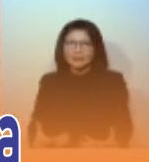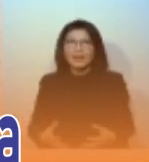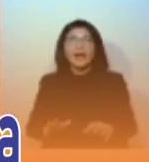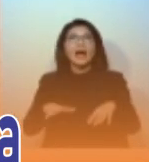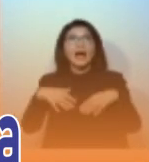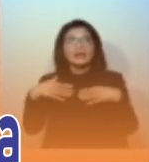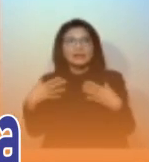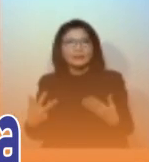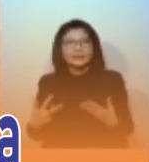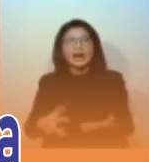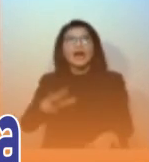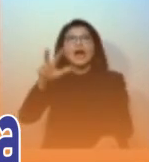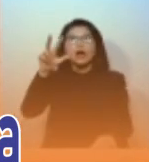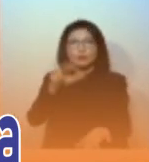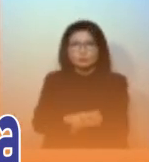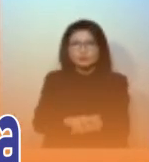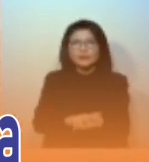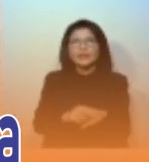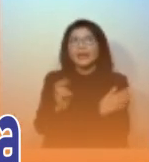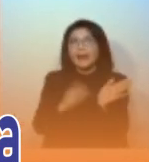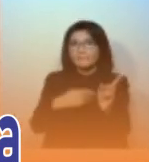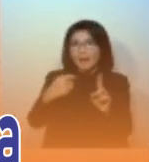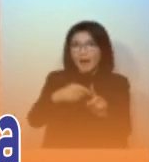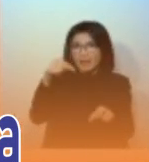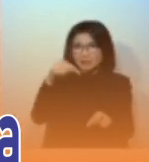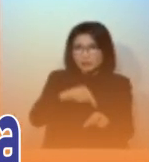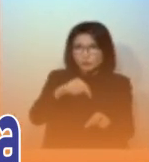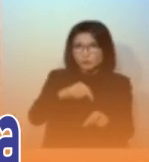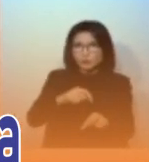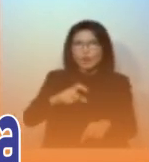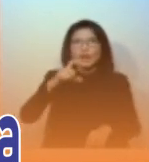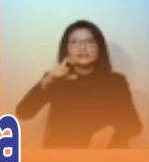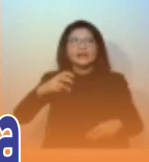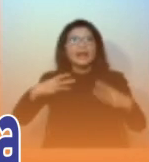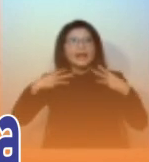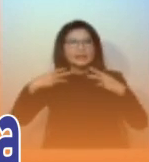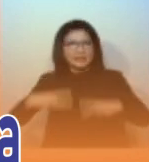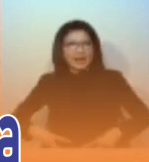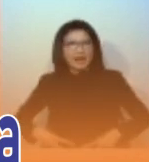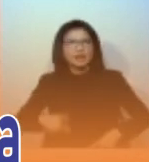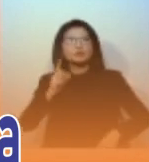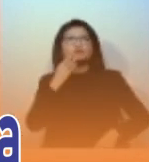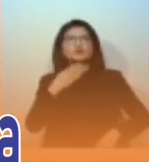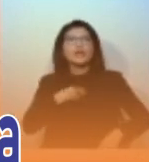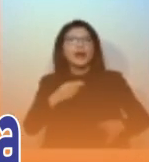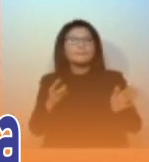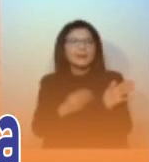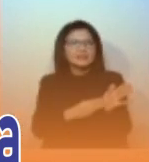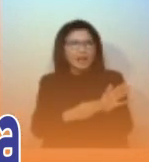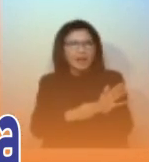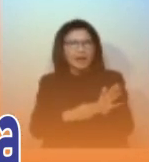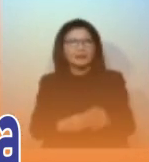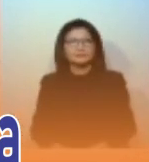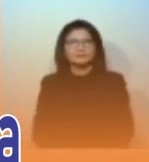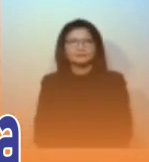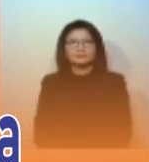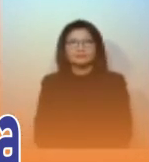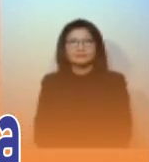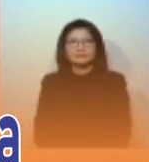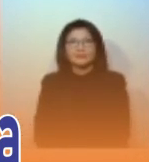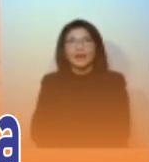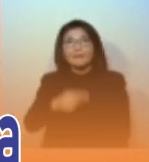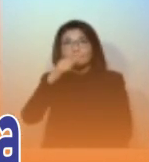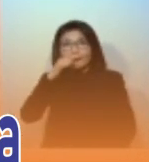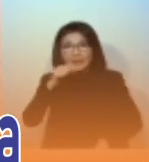menyebabkan keputusan yang dibuat oleh MK secara etika bermasalah. Kemudian, Bapak punya